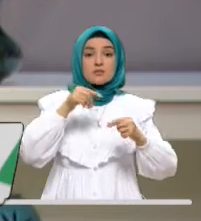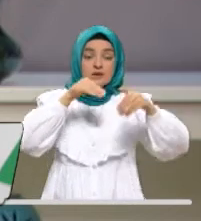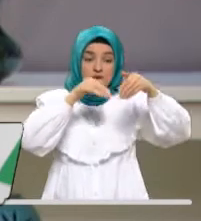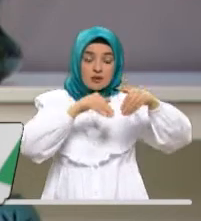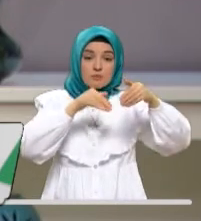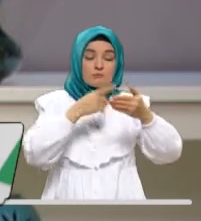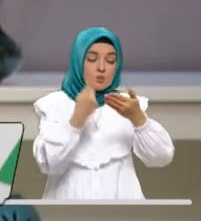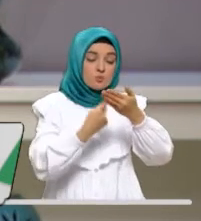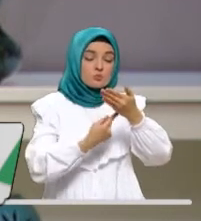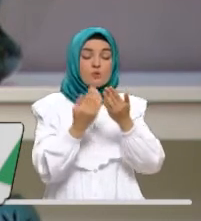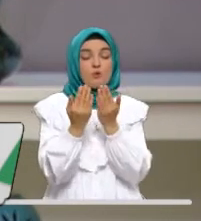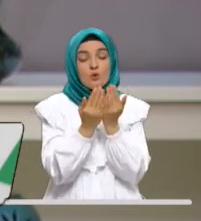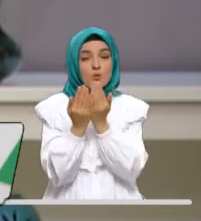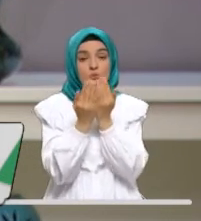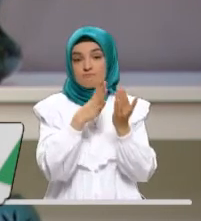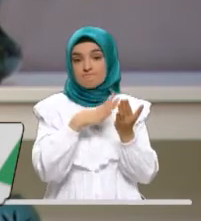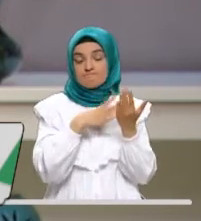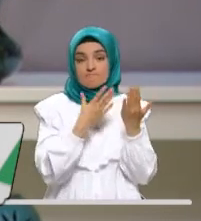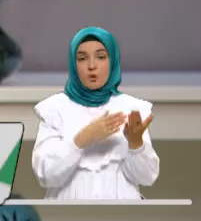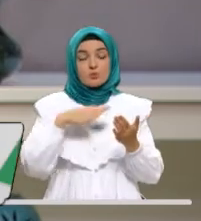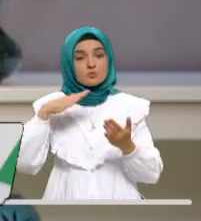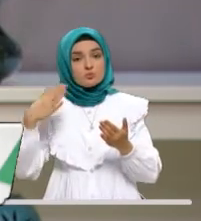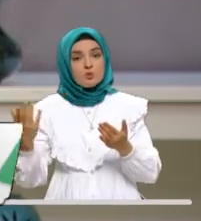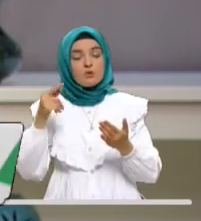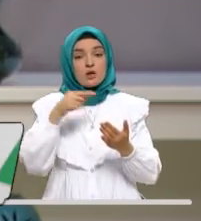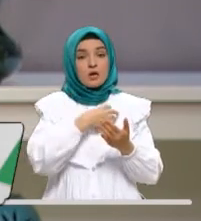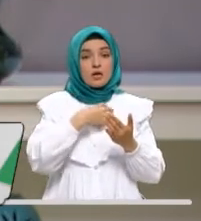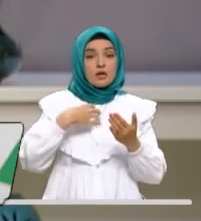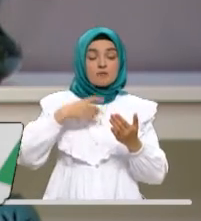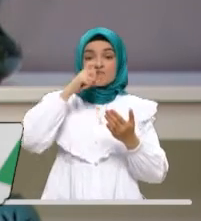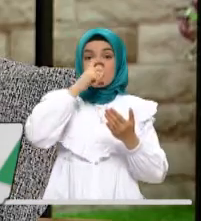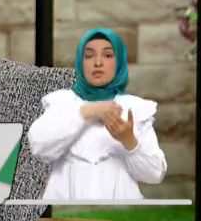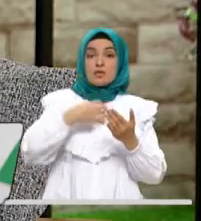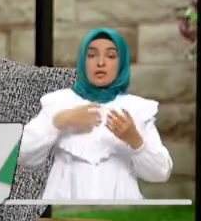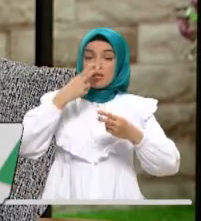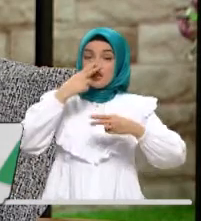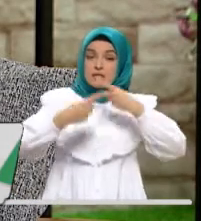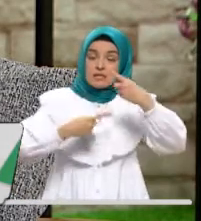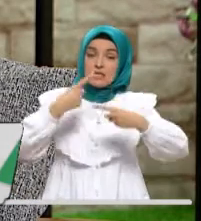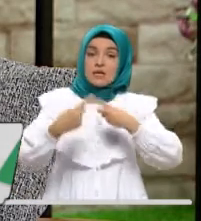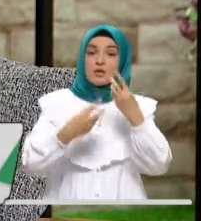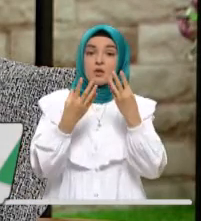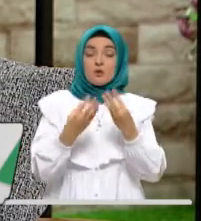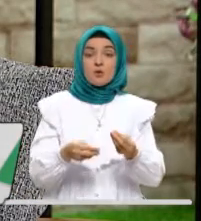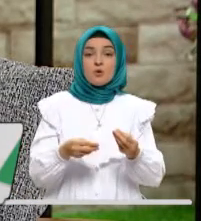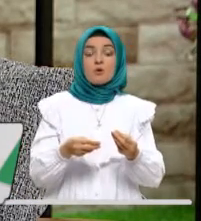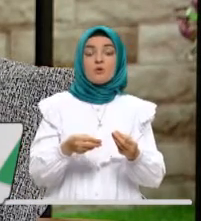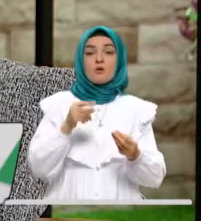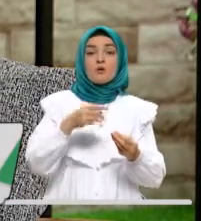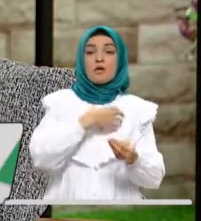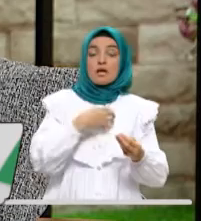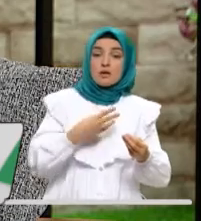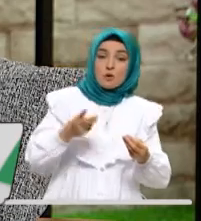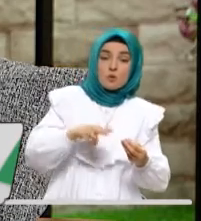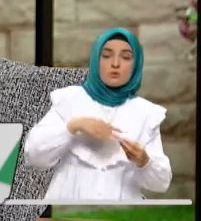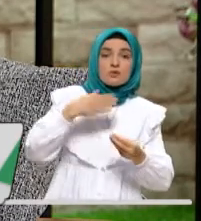okuyor. Ve daha sonra bu diğer valide sultanlara da gelenek haline geliyor. Yani anneler öldüğünde oğullar 40 gün boyunca gider annesinin